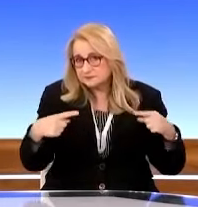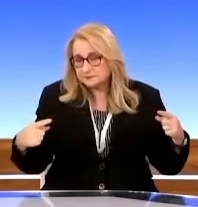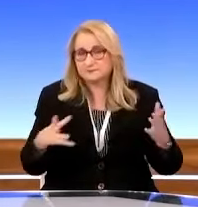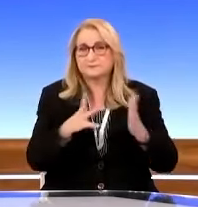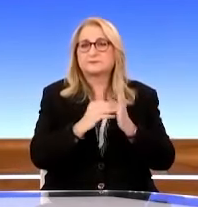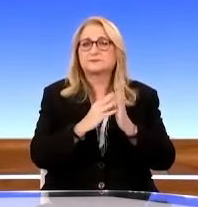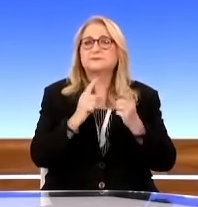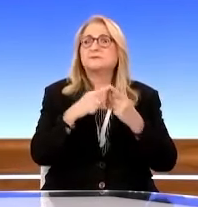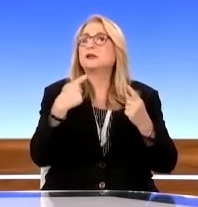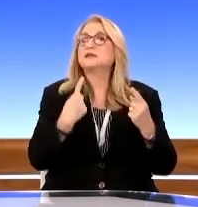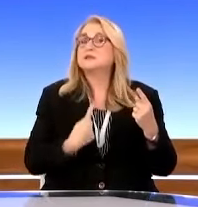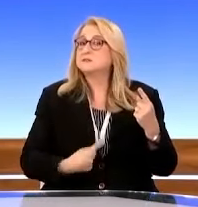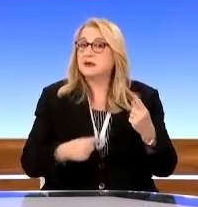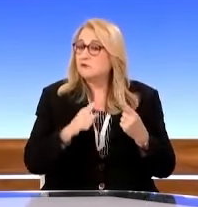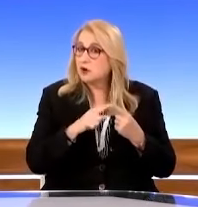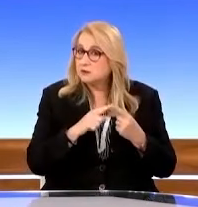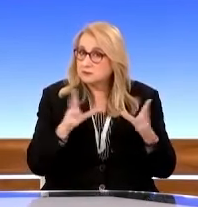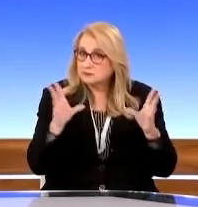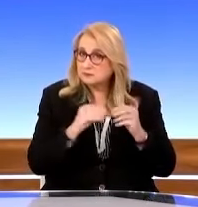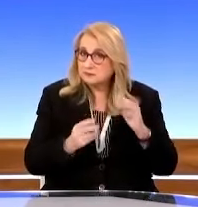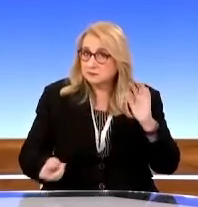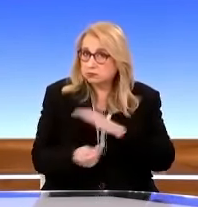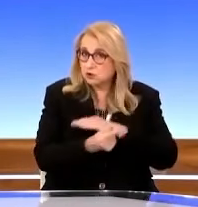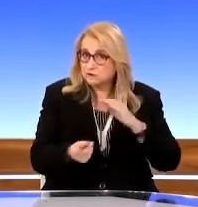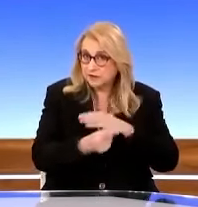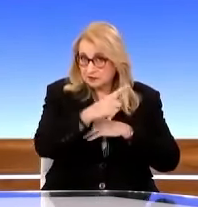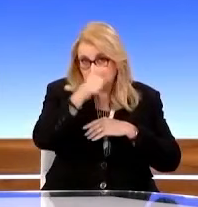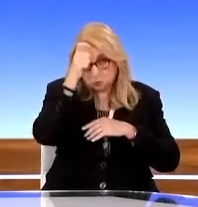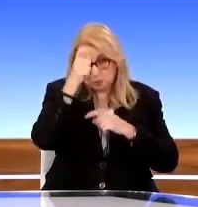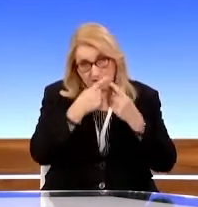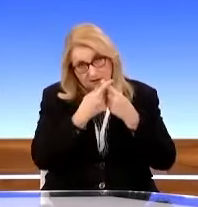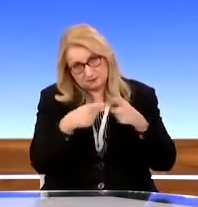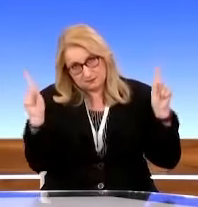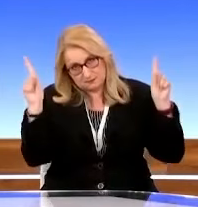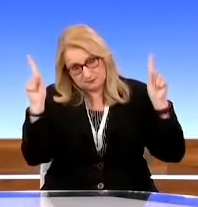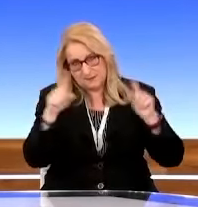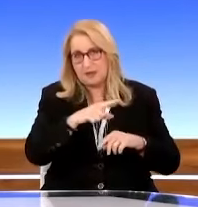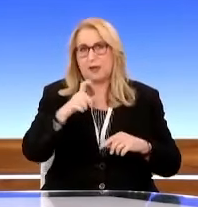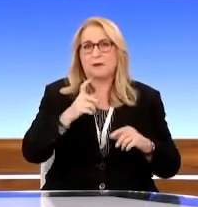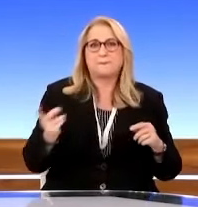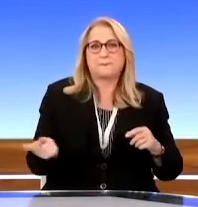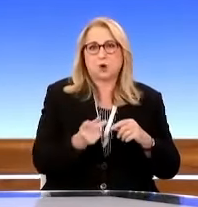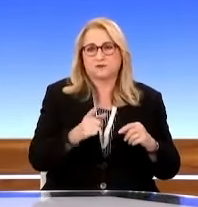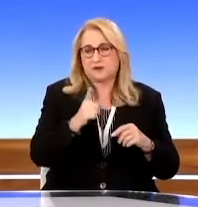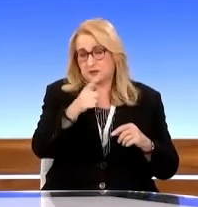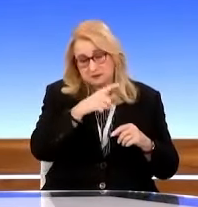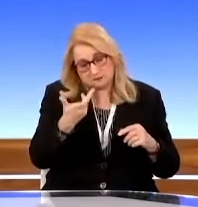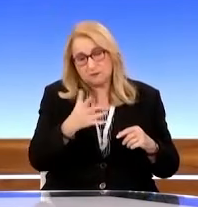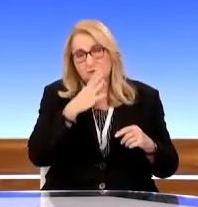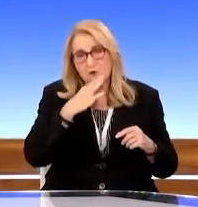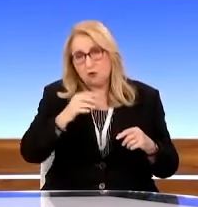η συμπεριφορά απέναντι στους πρόσφυγες από πλευράς της Τουρκίας. Μην ξεχνάμε ότι η Τουρκία βέβαια